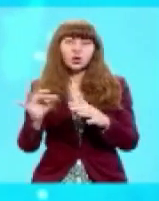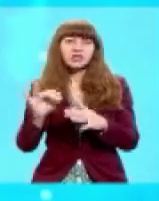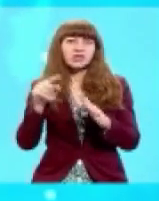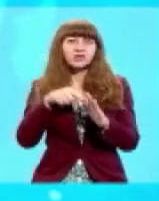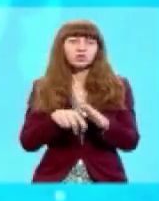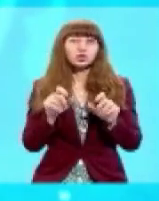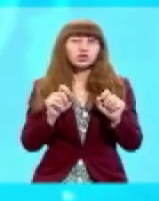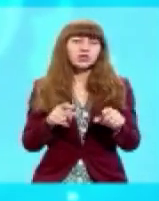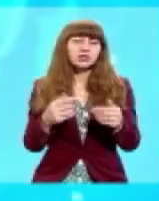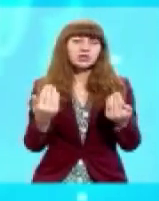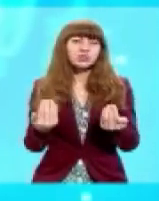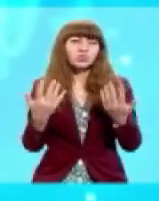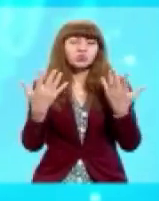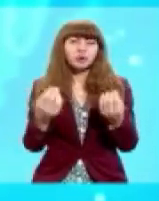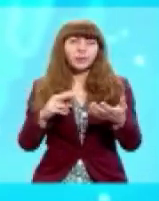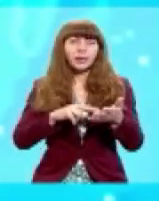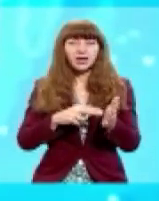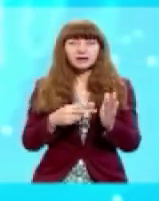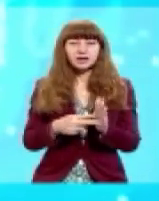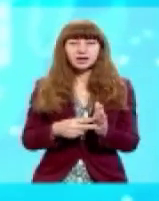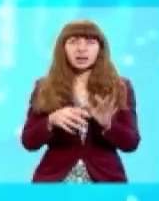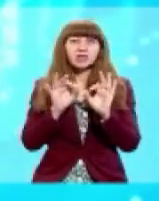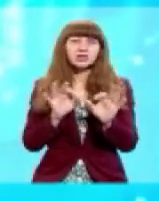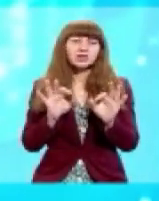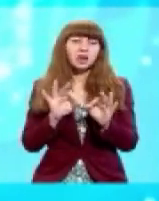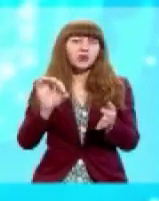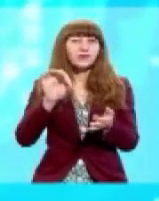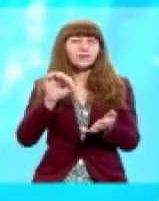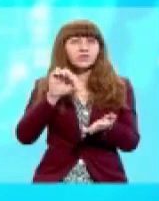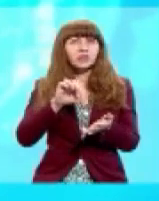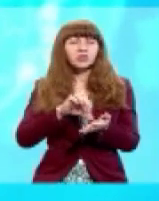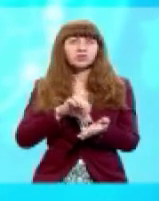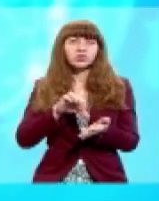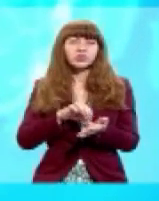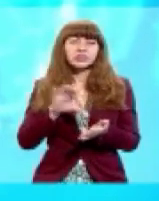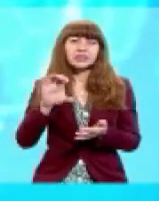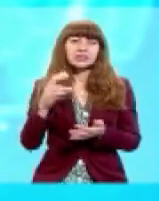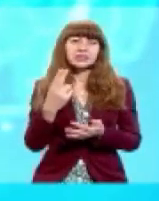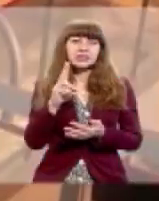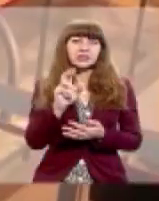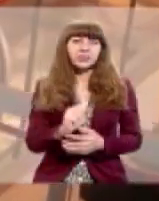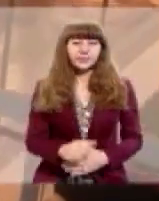Житогора. О текущей ситуации и планах по развитию района рассказали в региональной службе коммуникаций.